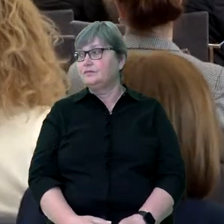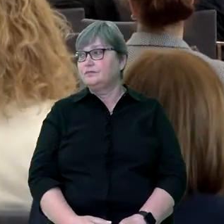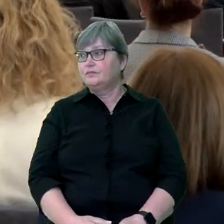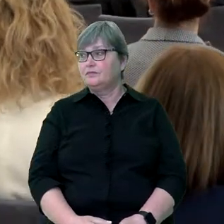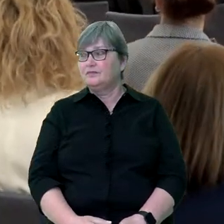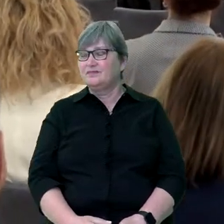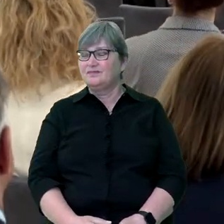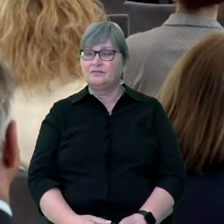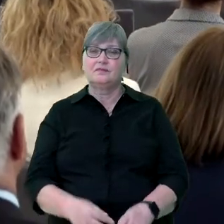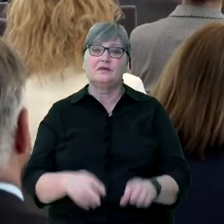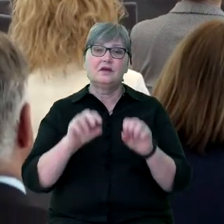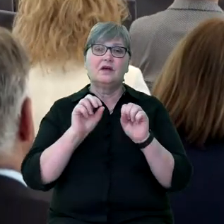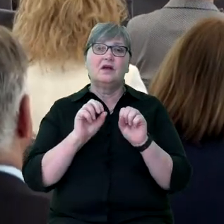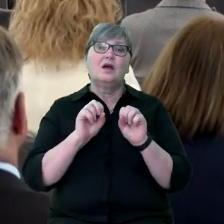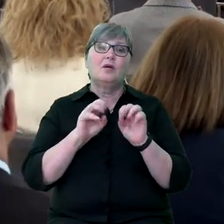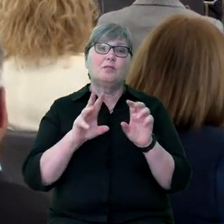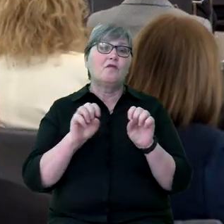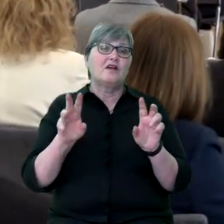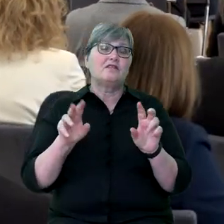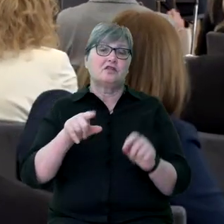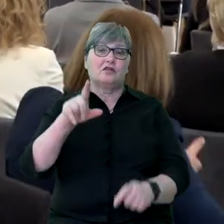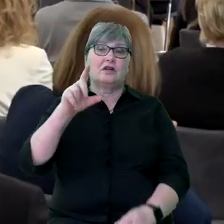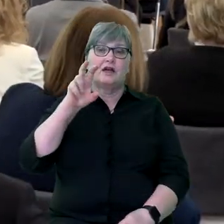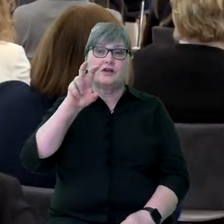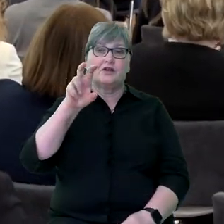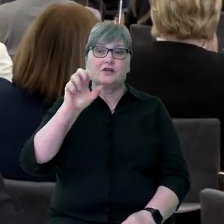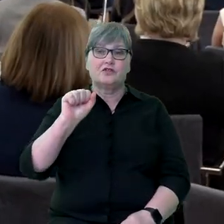pana profesora Jacka Czaputowicza.